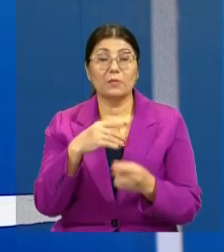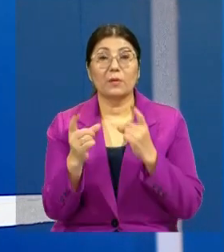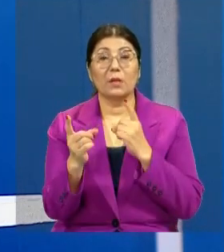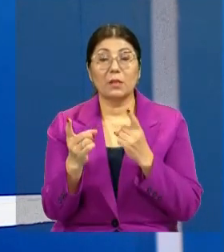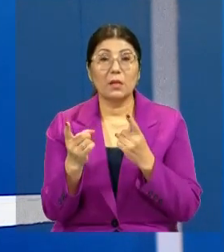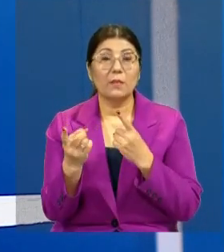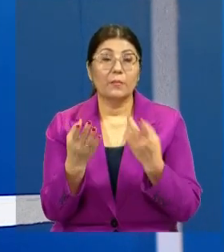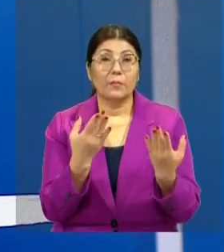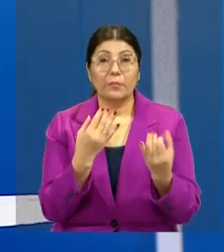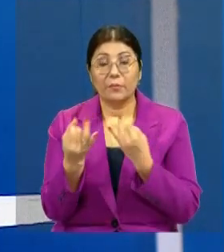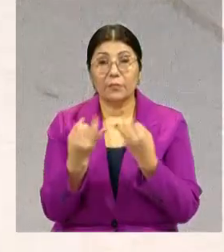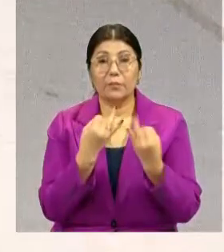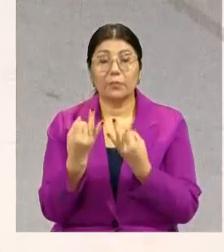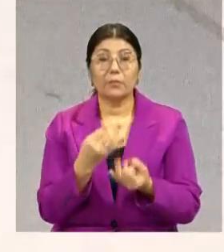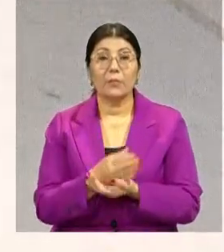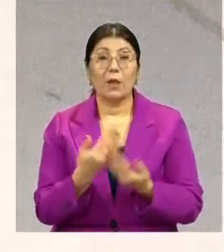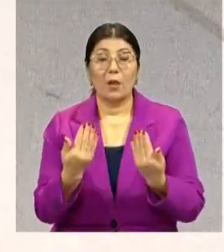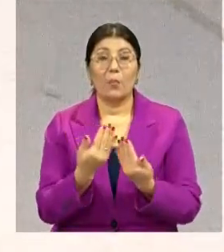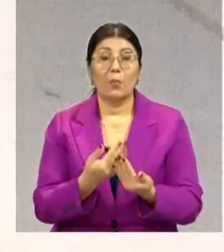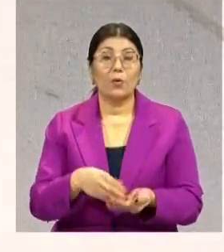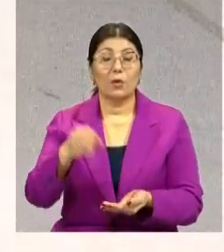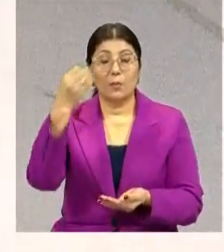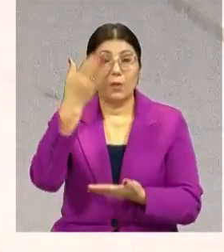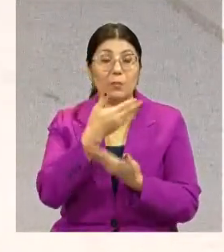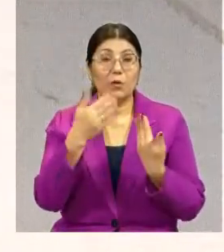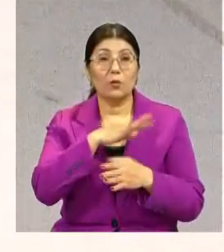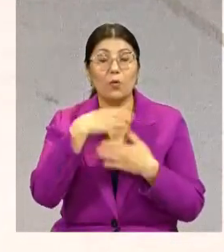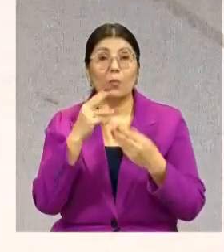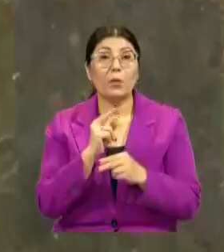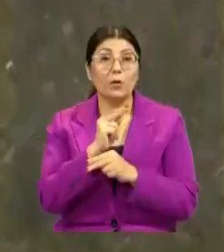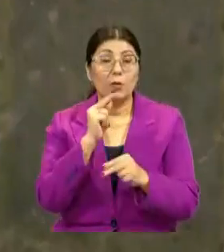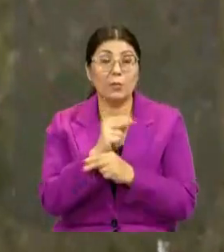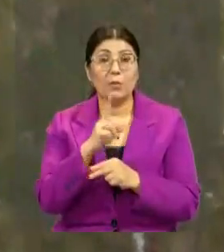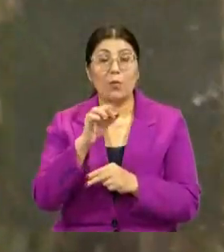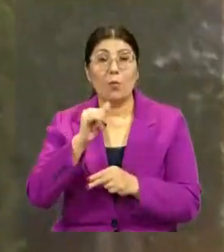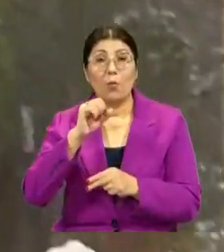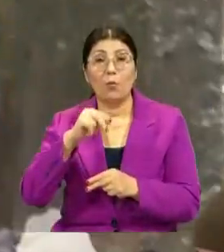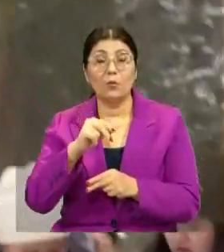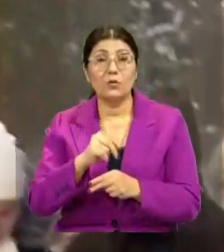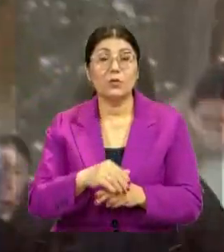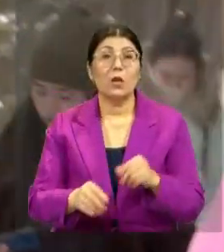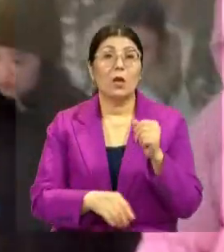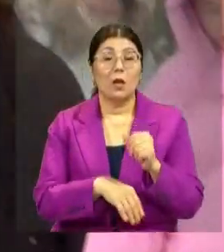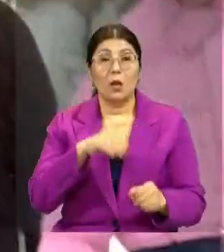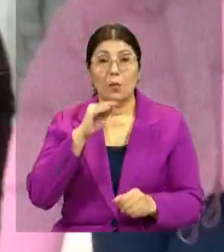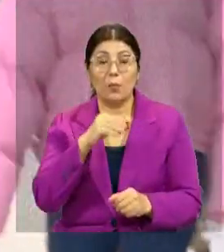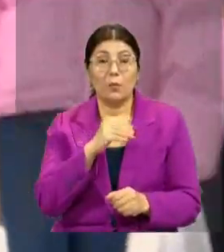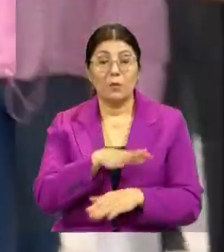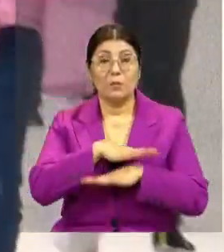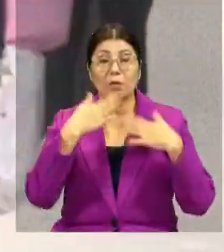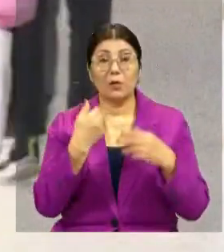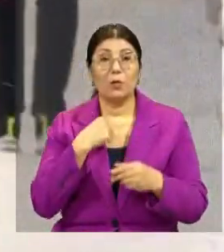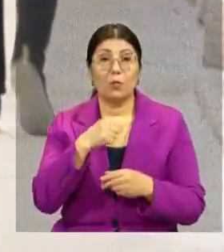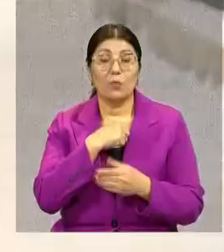қайтқан әріптесім өрбітсін. Бүгінде білімі жоқ, бірақ көпке ақыл айтқыш коуч, психологтар, блогерлер көбейген. Олар